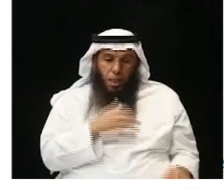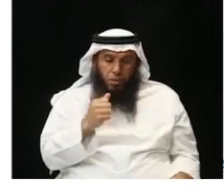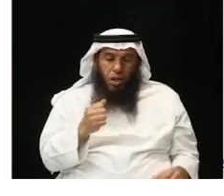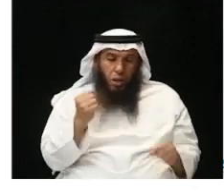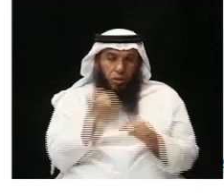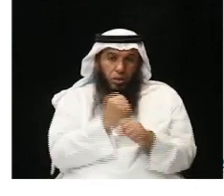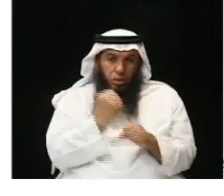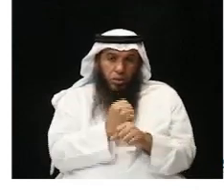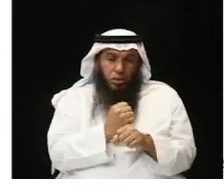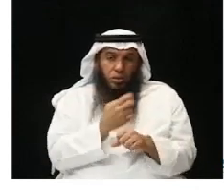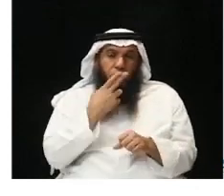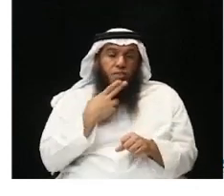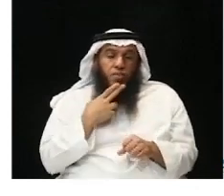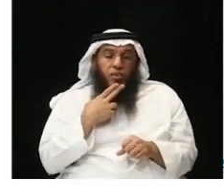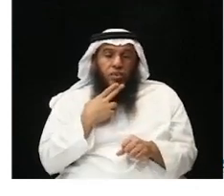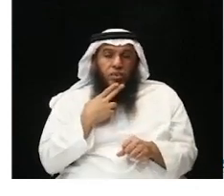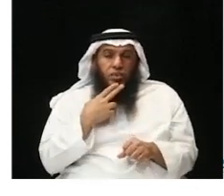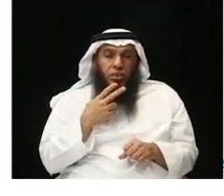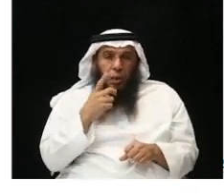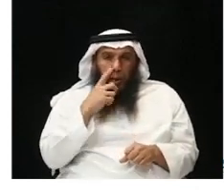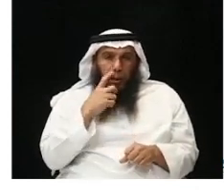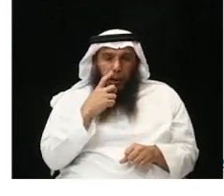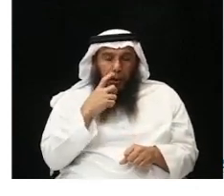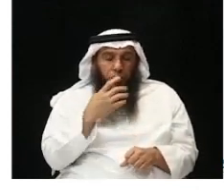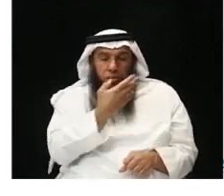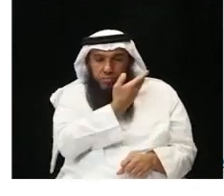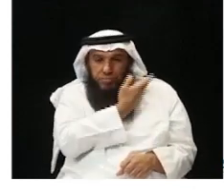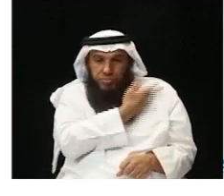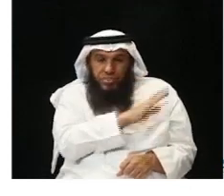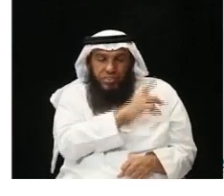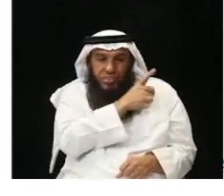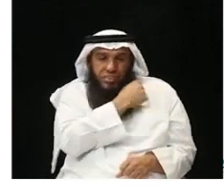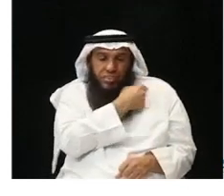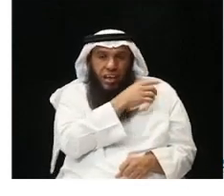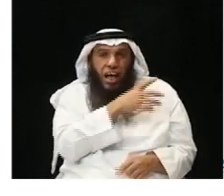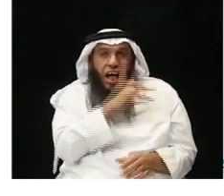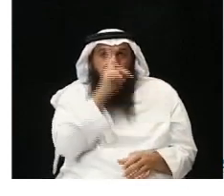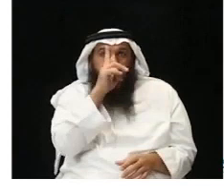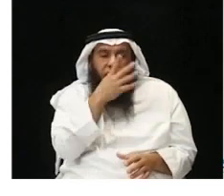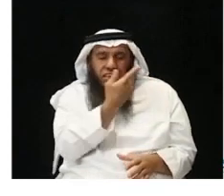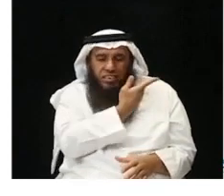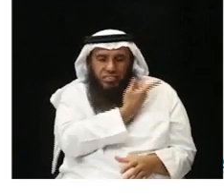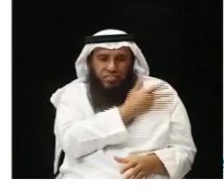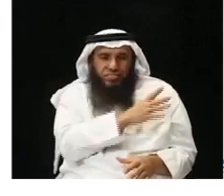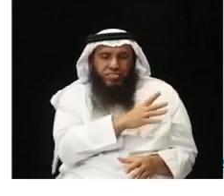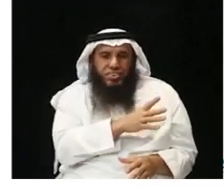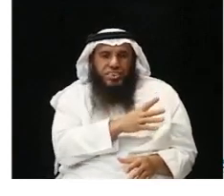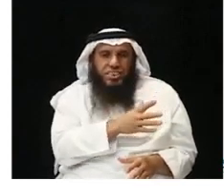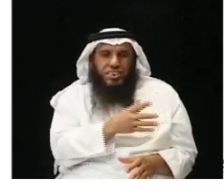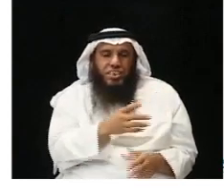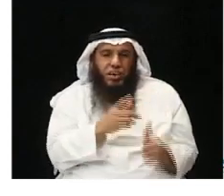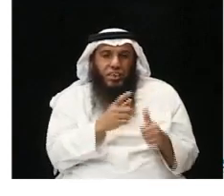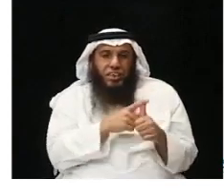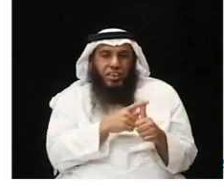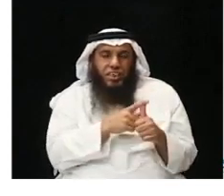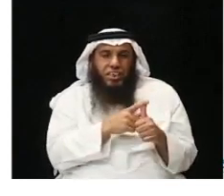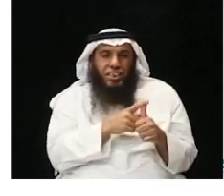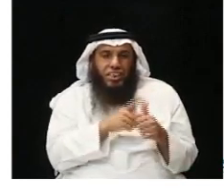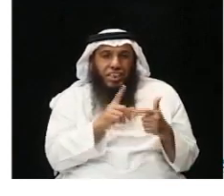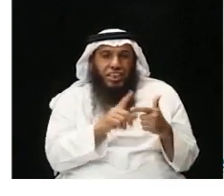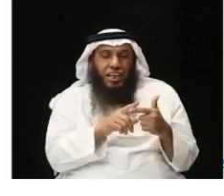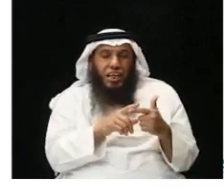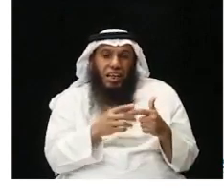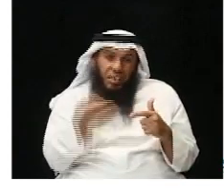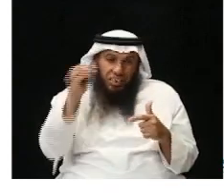وعملوا الصالحات لنكفرن عنهم سيئاتهم. هذه المكافأة الأولى. المكافأة